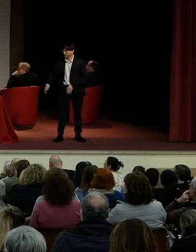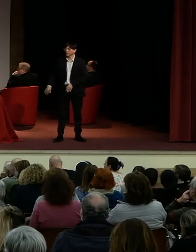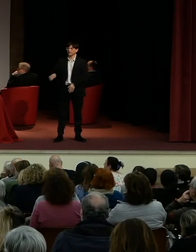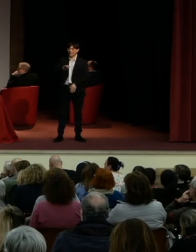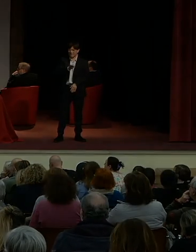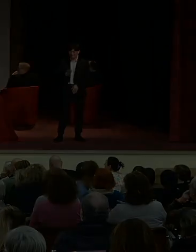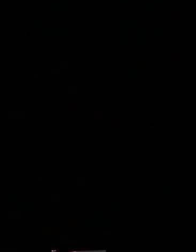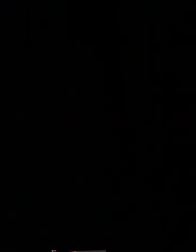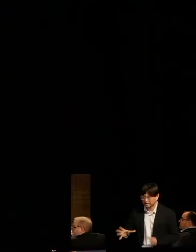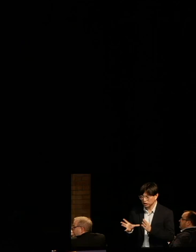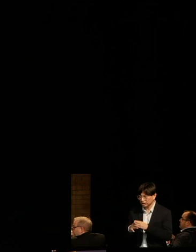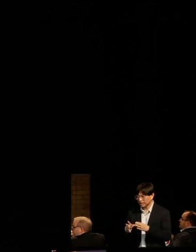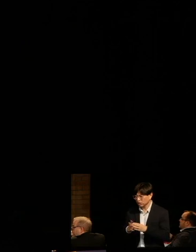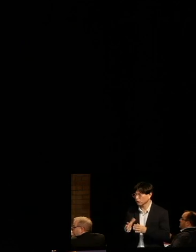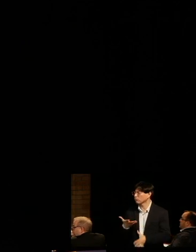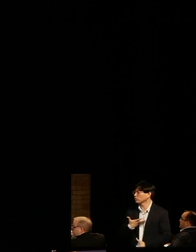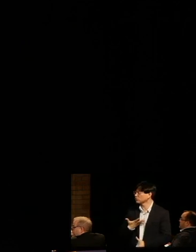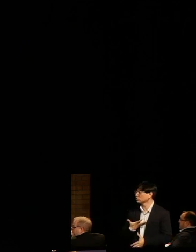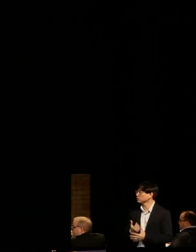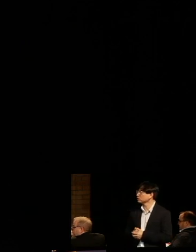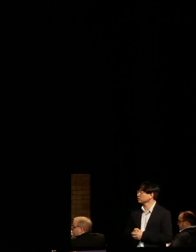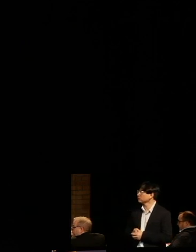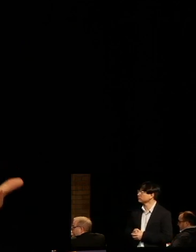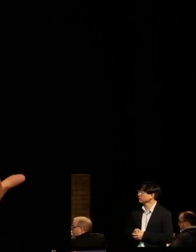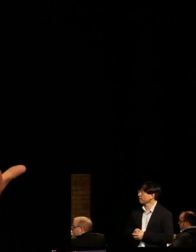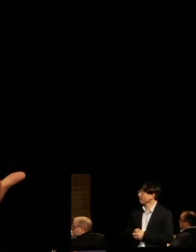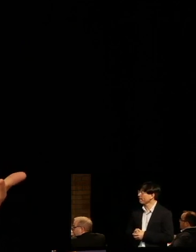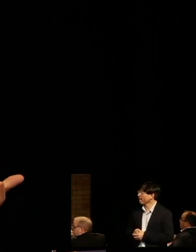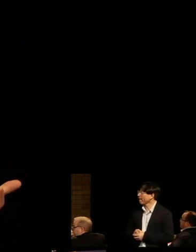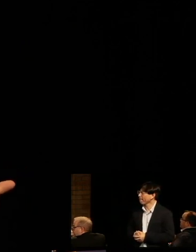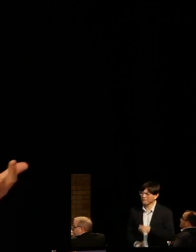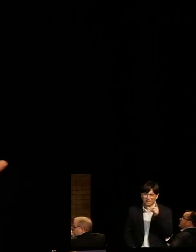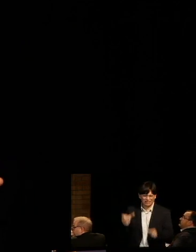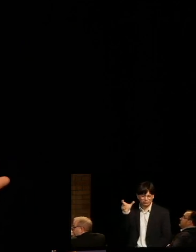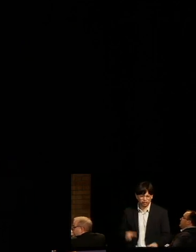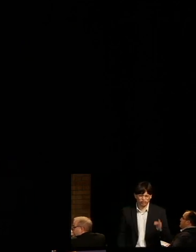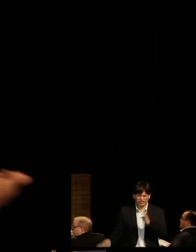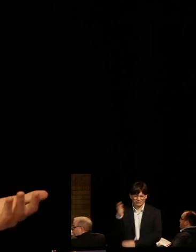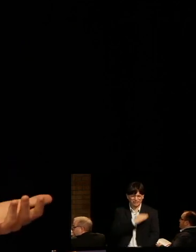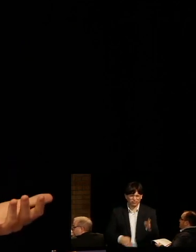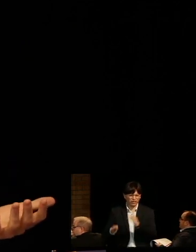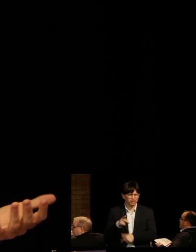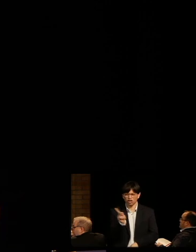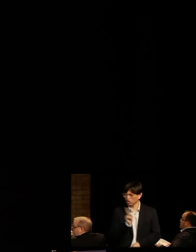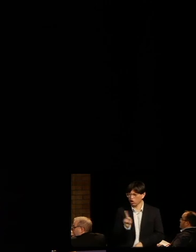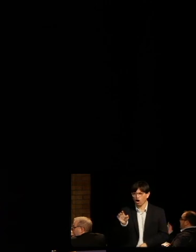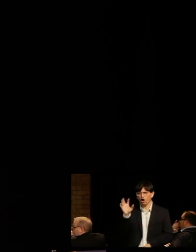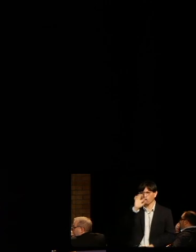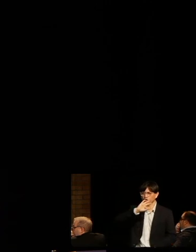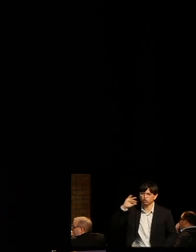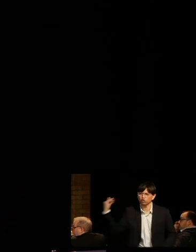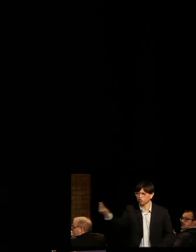gruppo di catechesi sono cose che non è che riguardano le persone con con disabilità riguardano tutti quanti cioè